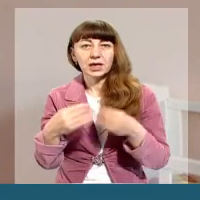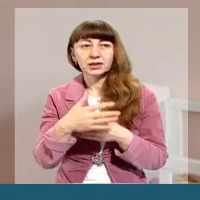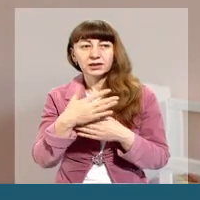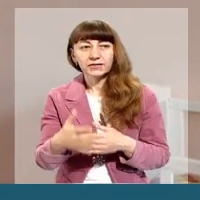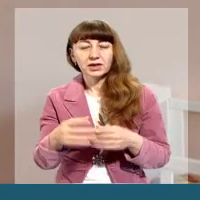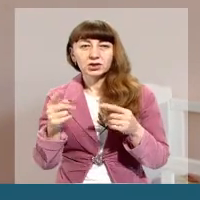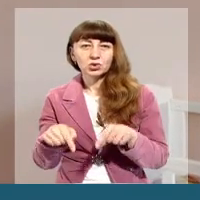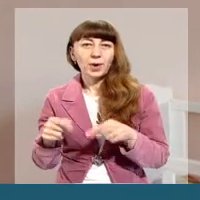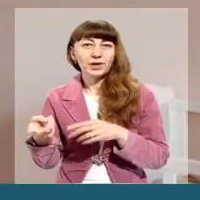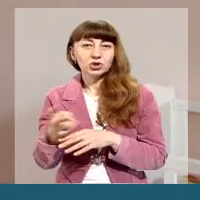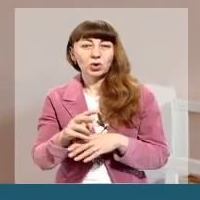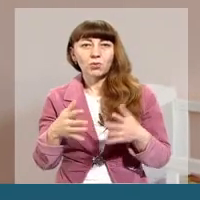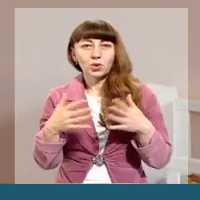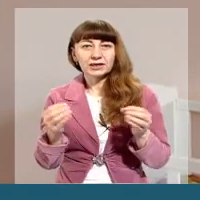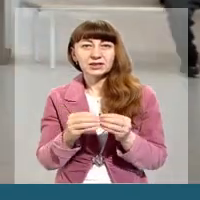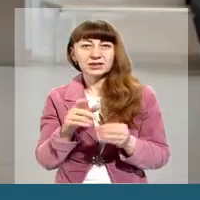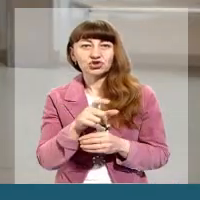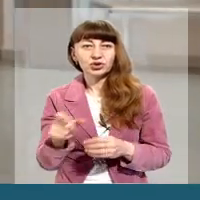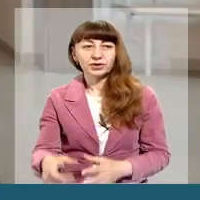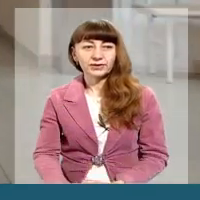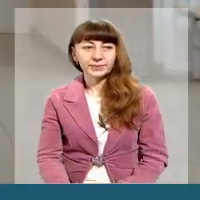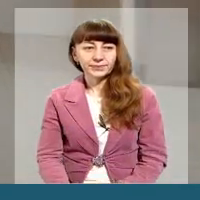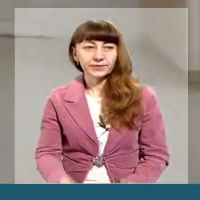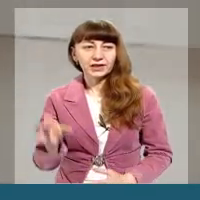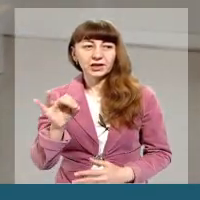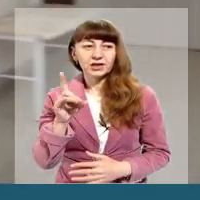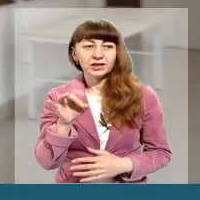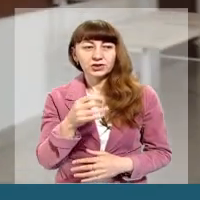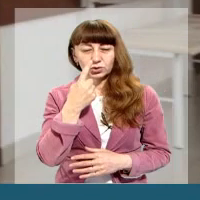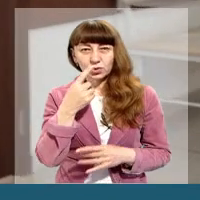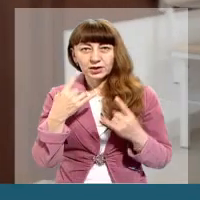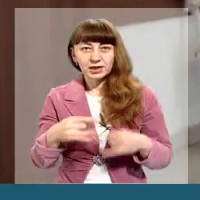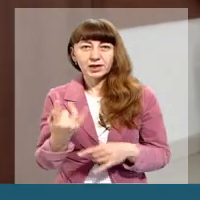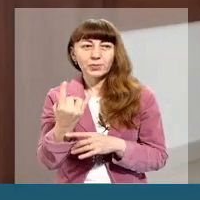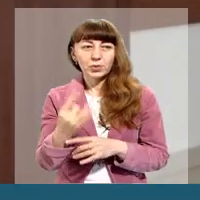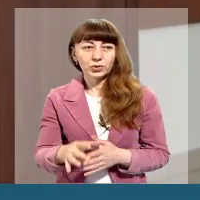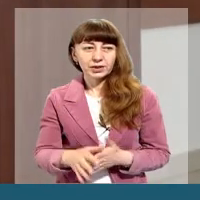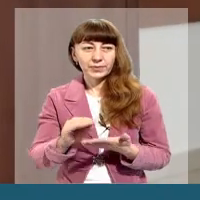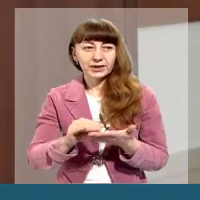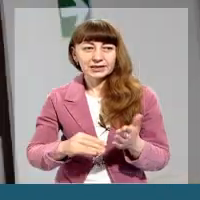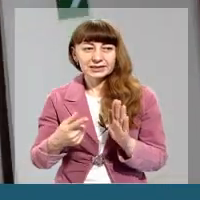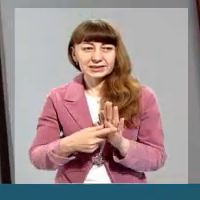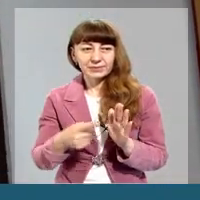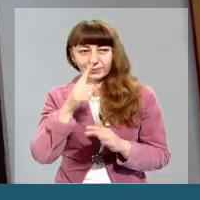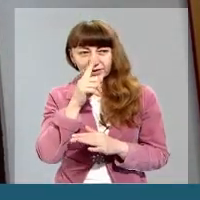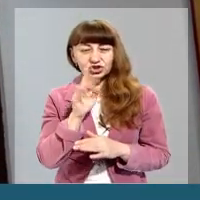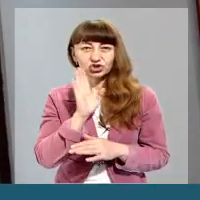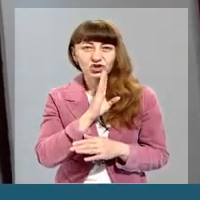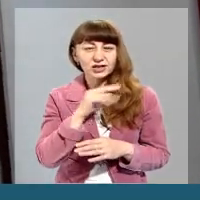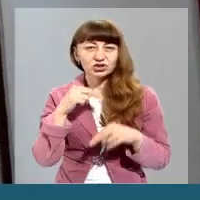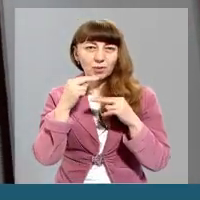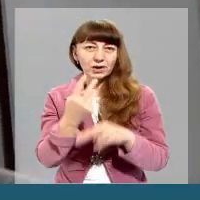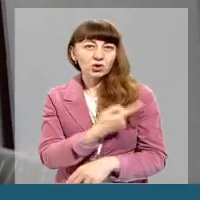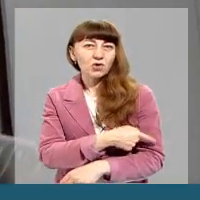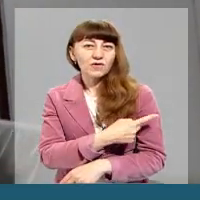дверей нас уже посетило больше 10 человек. У Ирины Бочкаревой совсем скоро родится малыш. На протяжении 7 месяцев женщина